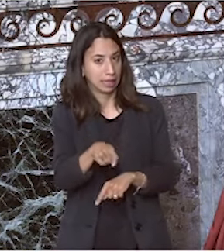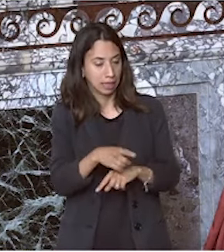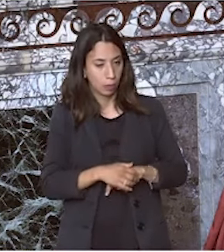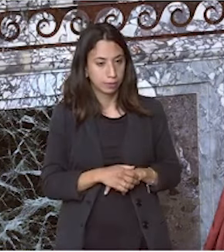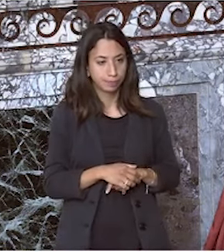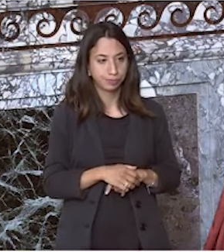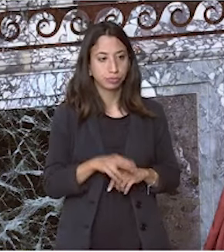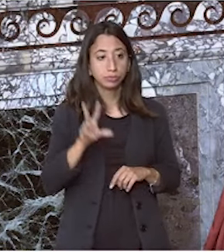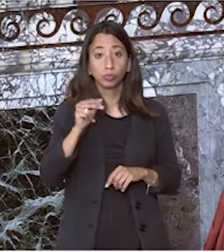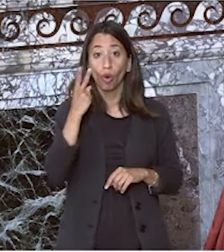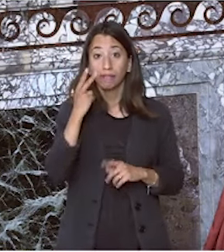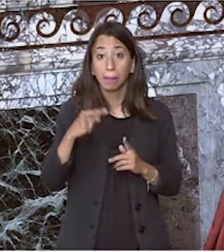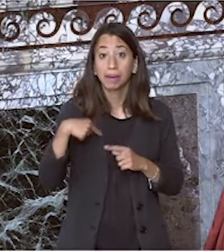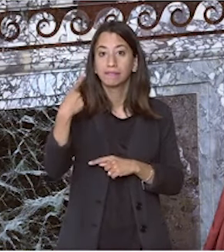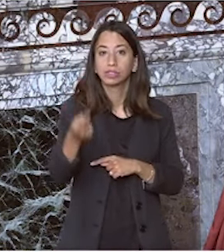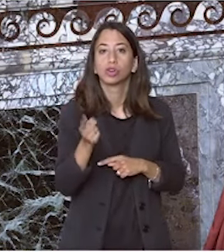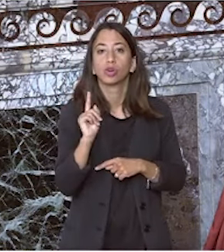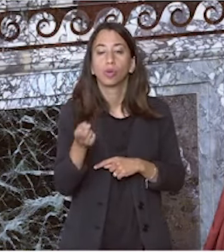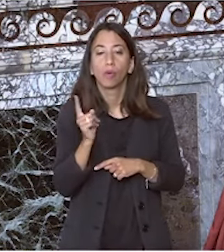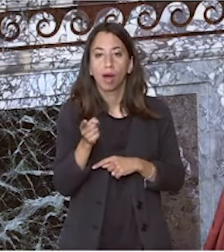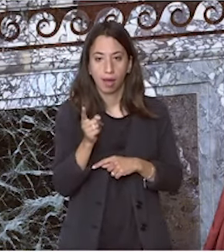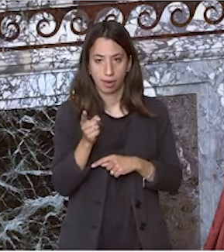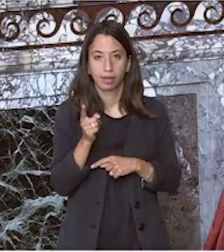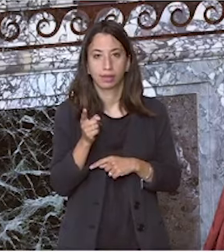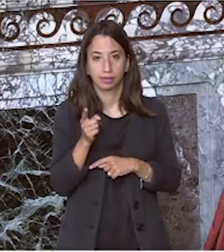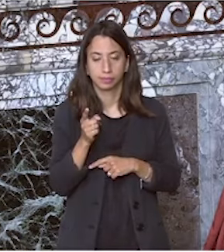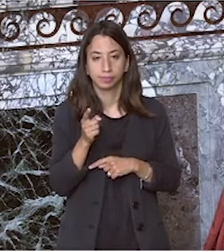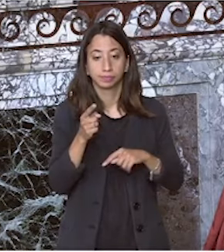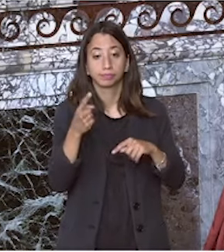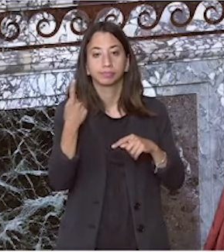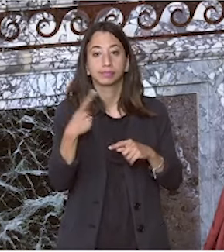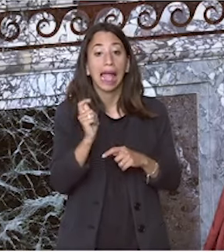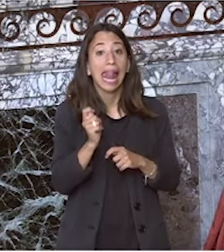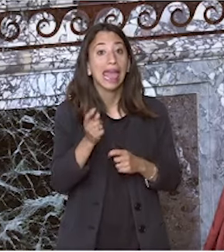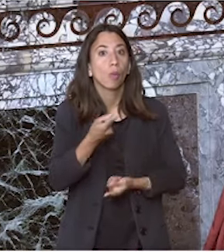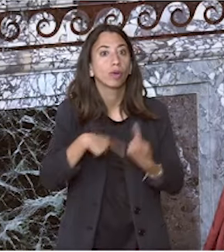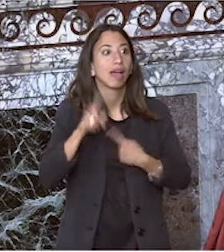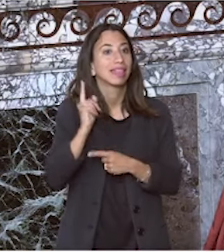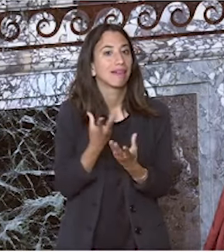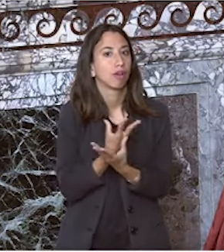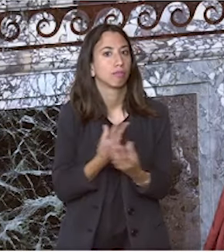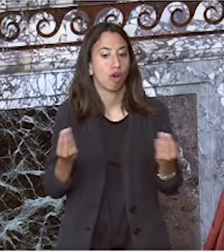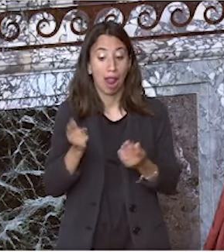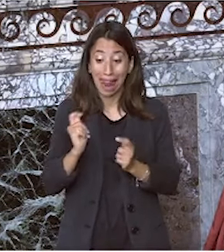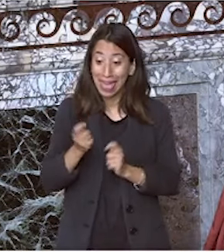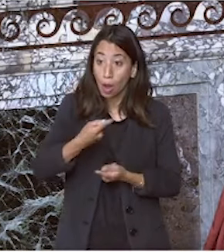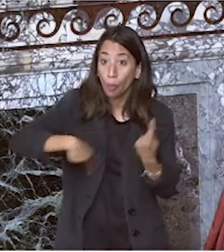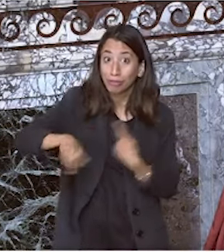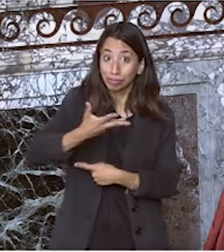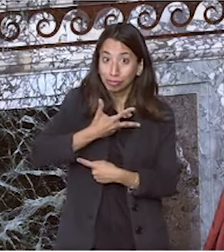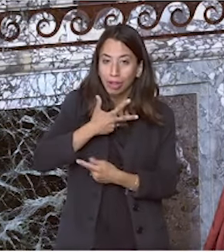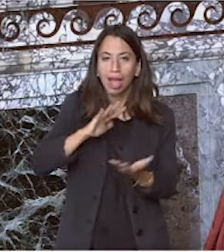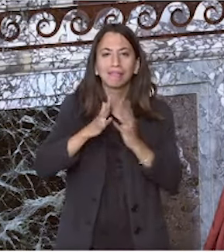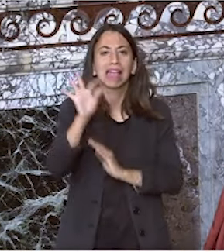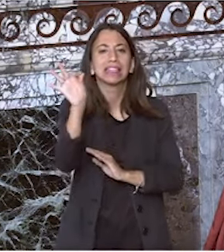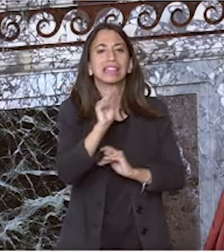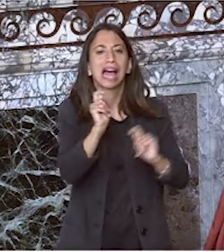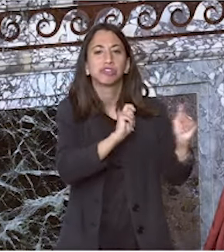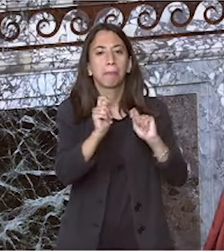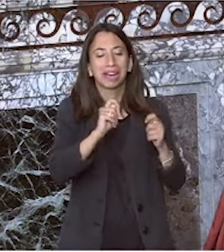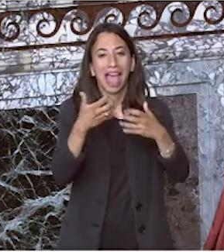Nel nuovo assetto è essenziale che la liquidità rimanga abbondante, così da garantire un fermo controllo dei tassi di mercato